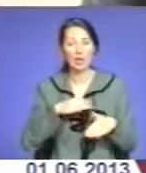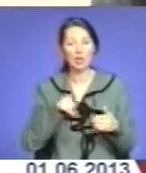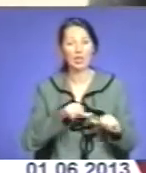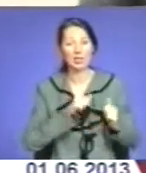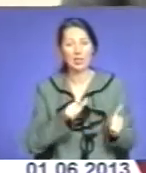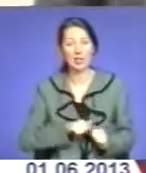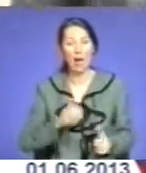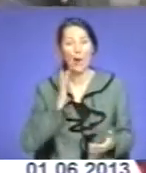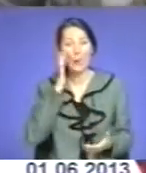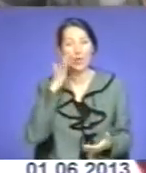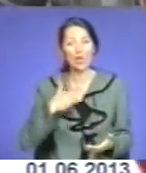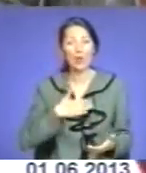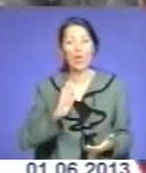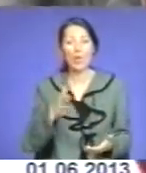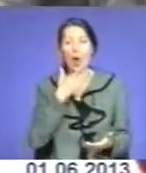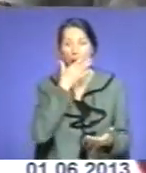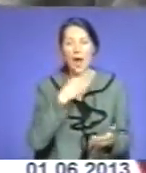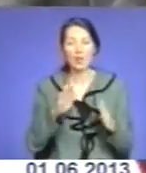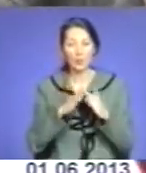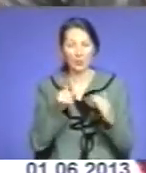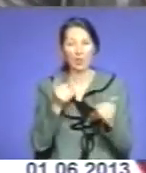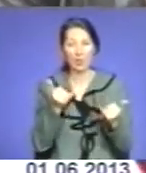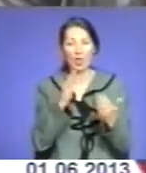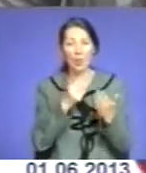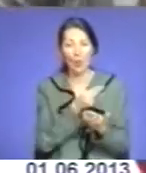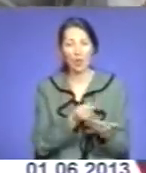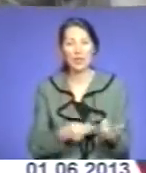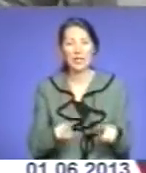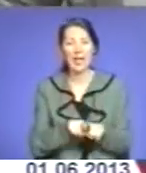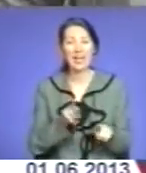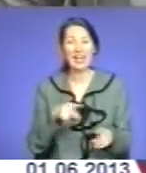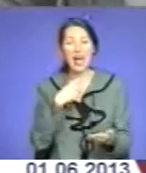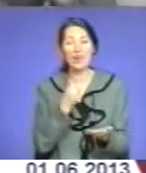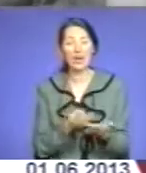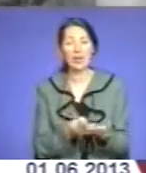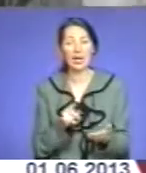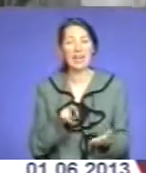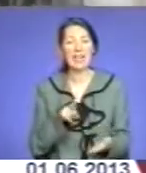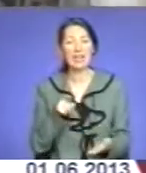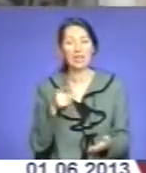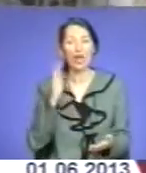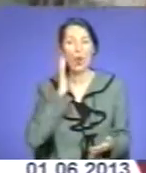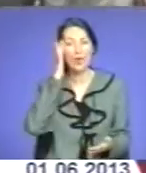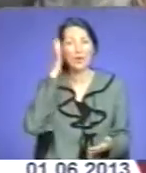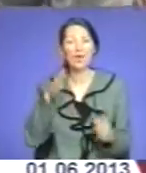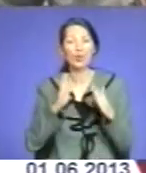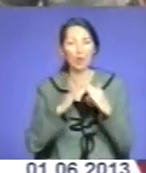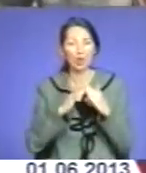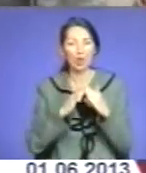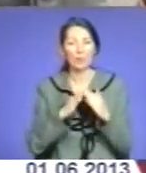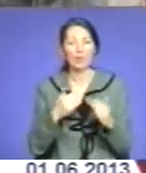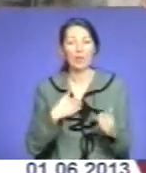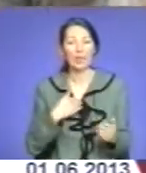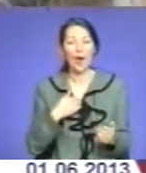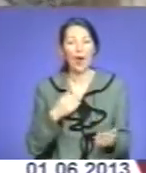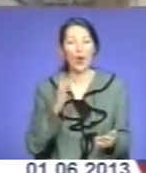був двоповерховий будинок. Ти його сьогодні малювала? Так. Як він виглядає? Як ти його уявляєш? Опиши його. Я